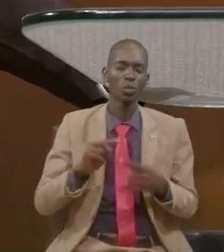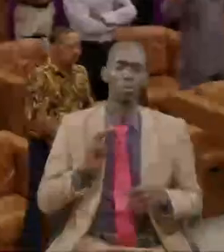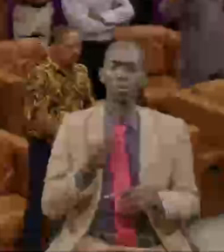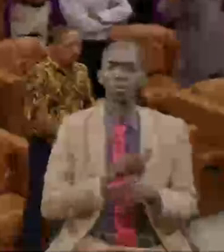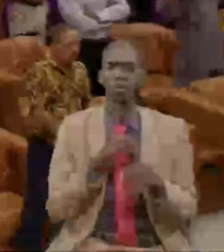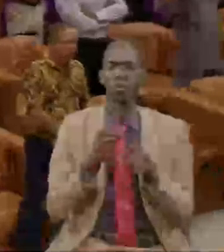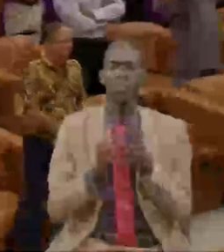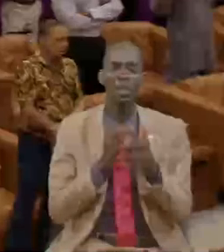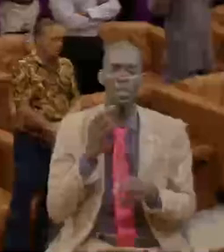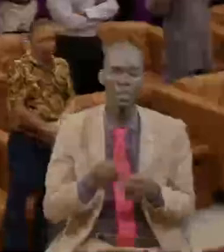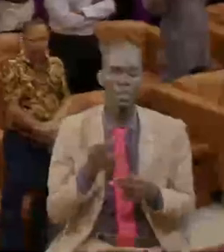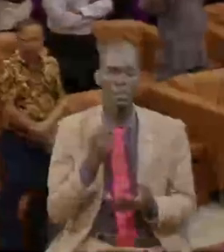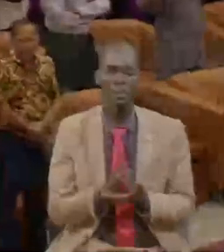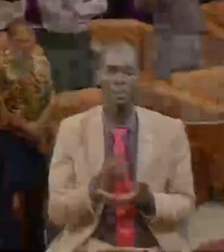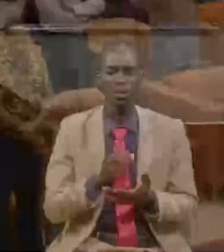au nom de Jésus-Christ.